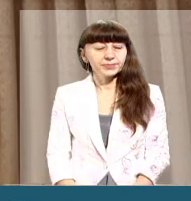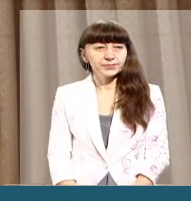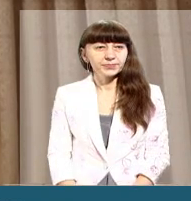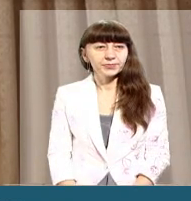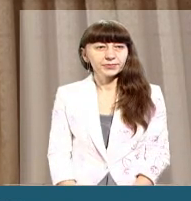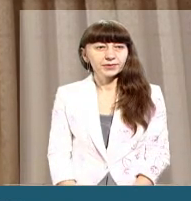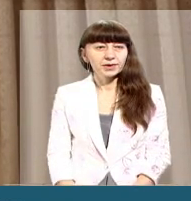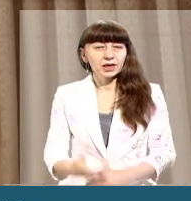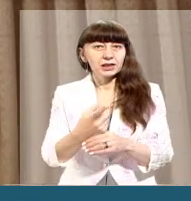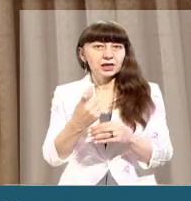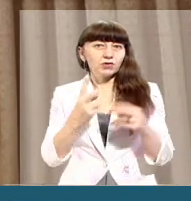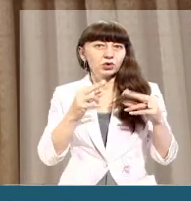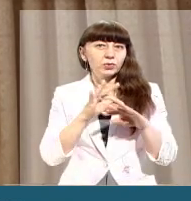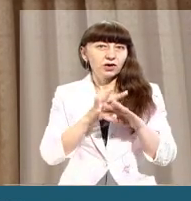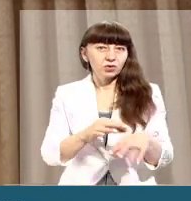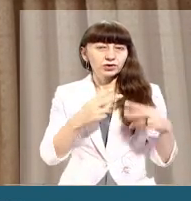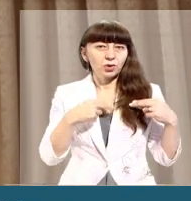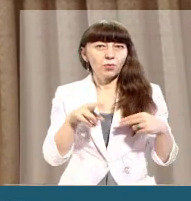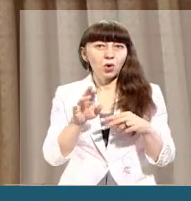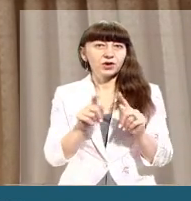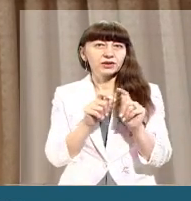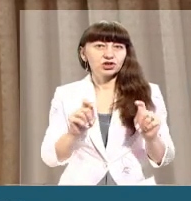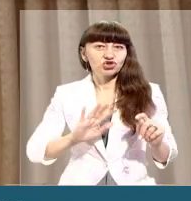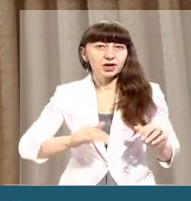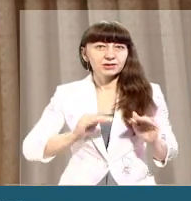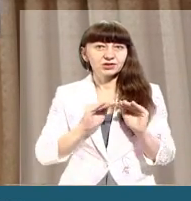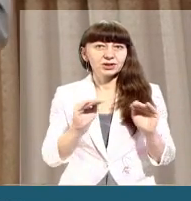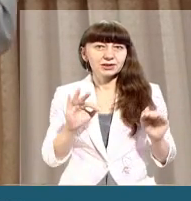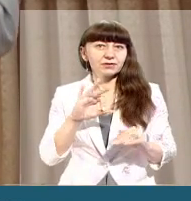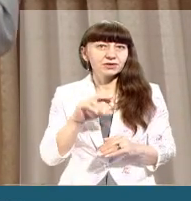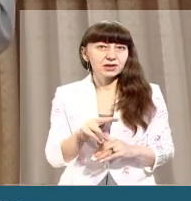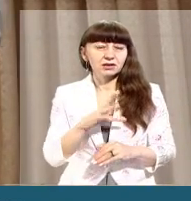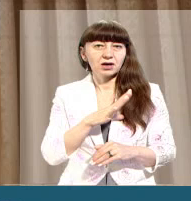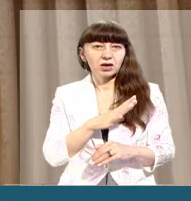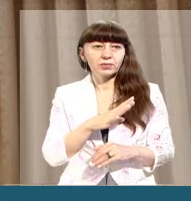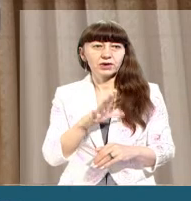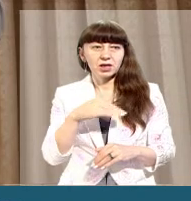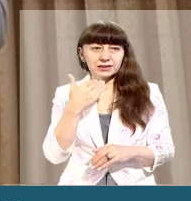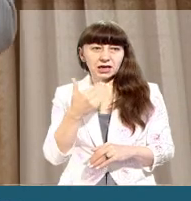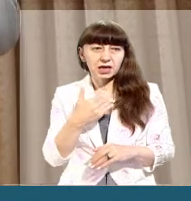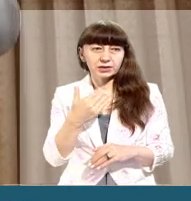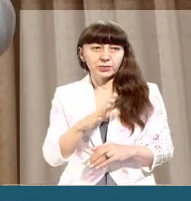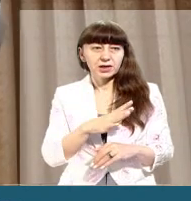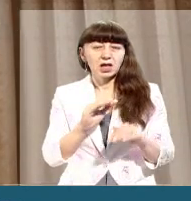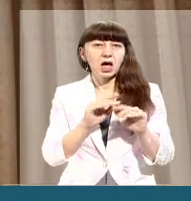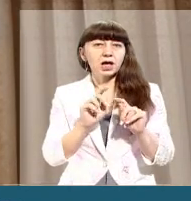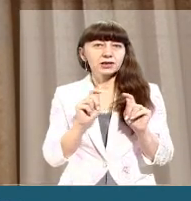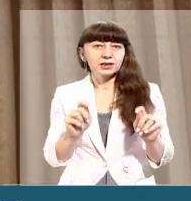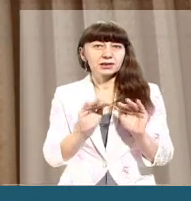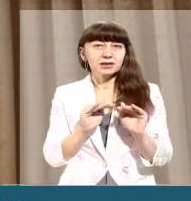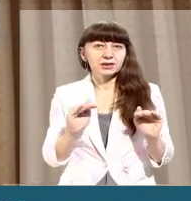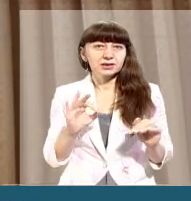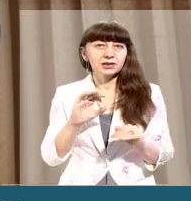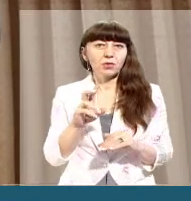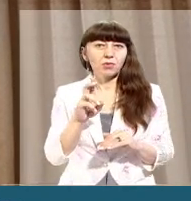24,4%. Для этого проводится работа по открытию частных детских садов. Как уже было сказано, был открыт детский